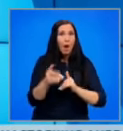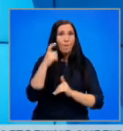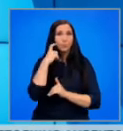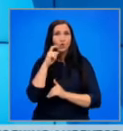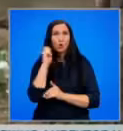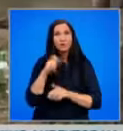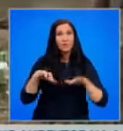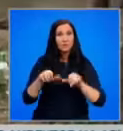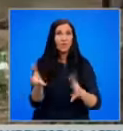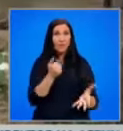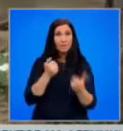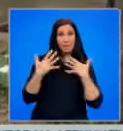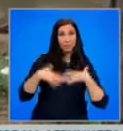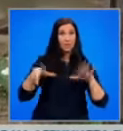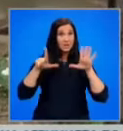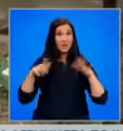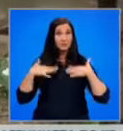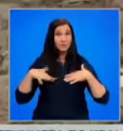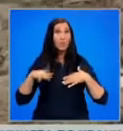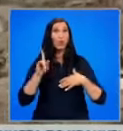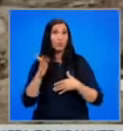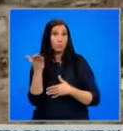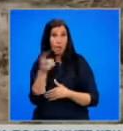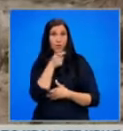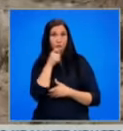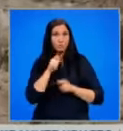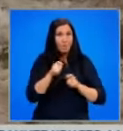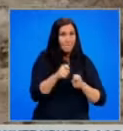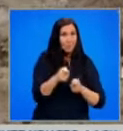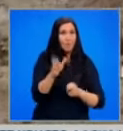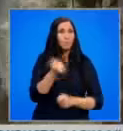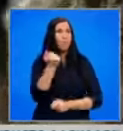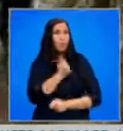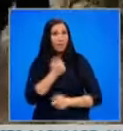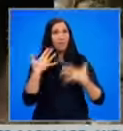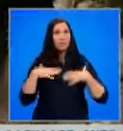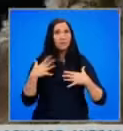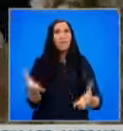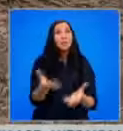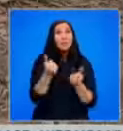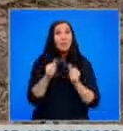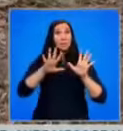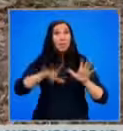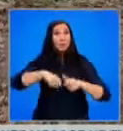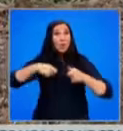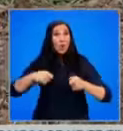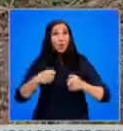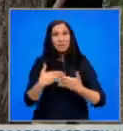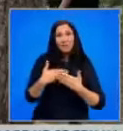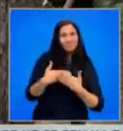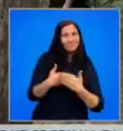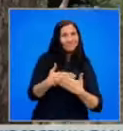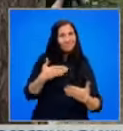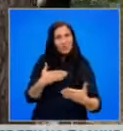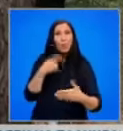телата на 7 цивилни, които по думите им са измъчвани, а след това убити. Телата са открити на 10 км от Буча. Започнал е